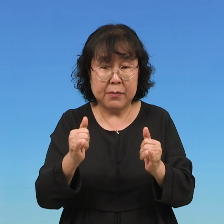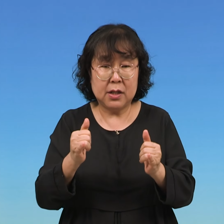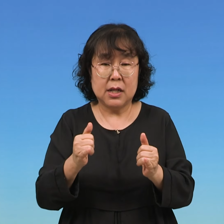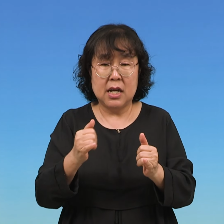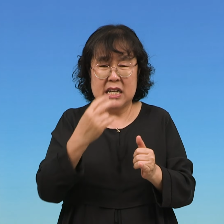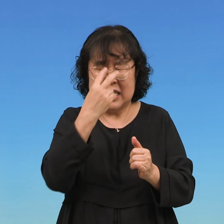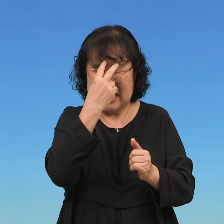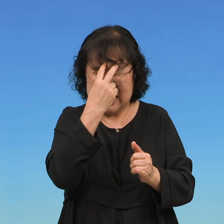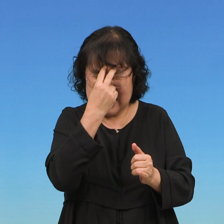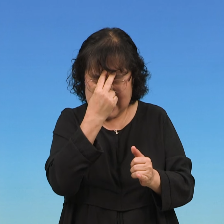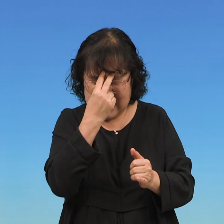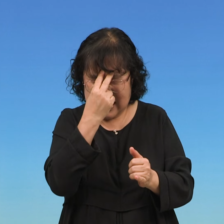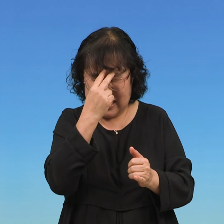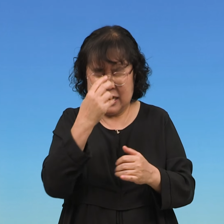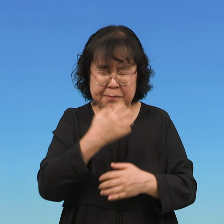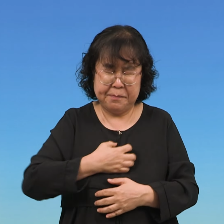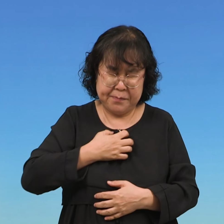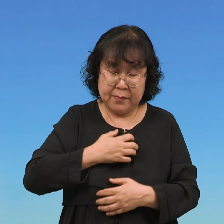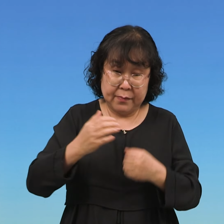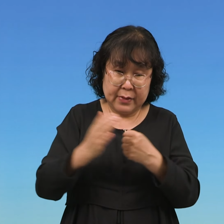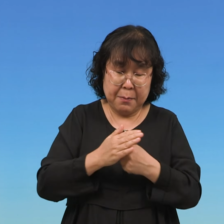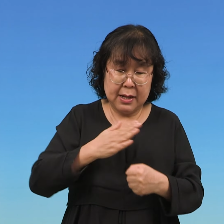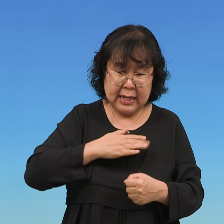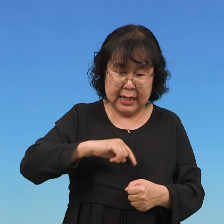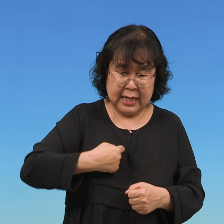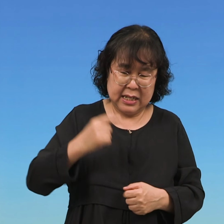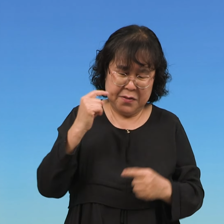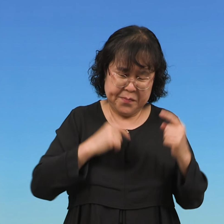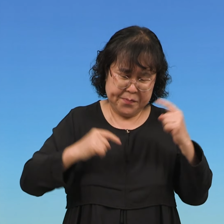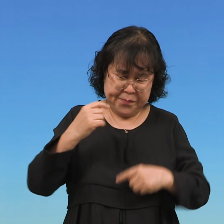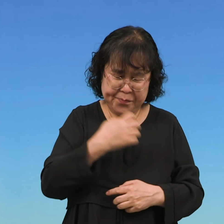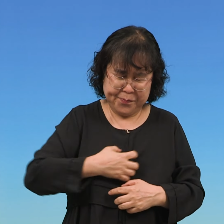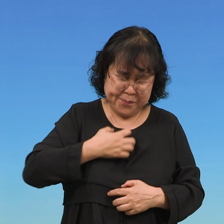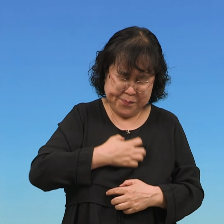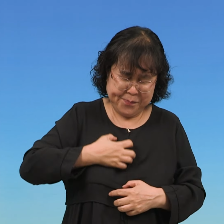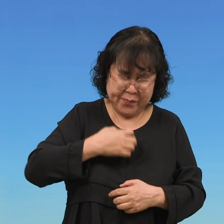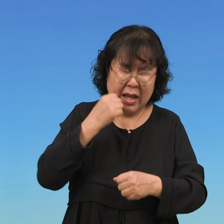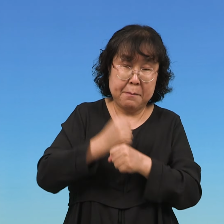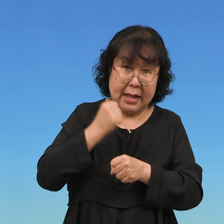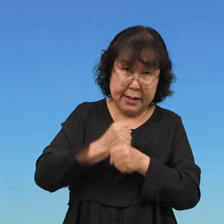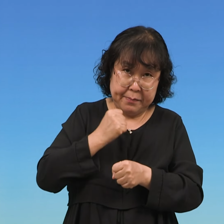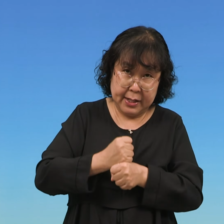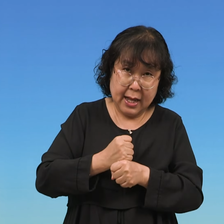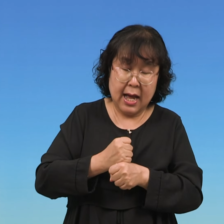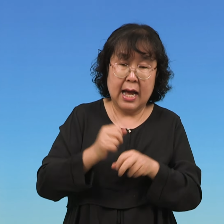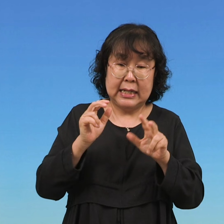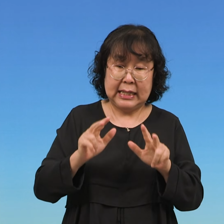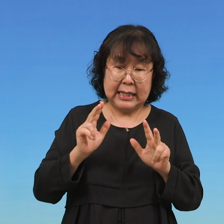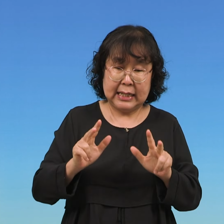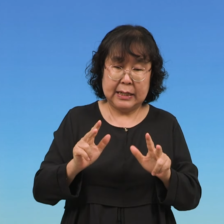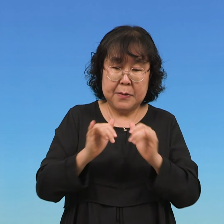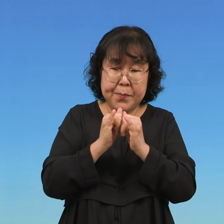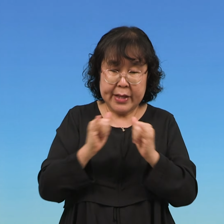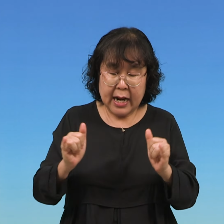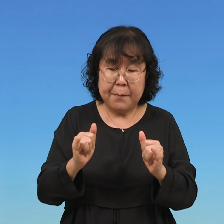오늘 현대인들이 이렇게 많은 걸 누리고 살면서 60년대보다 70년대보다 80년대보다 상상하기